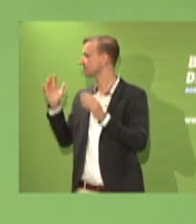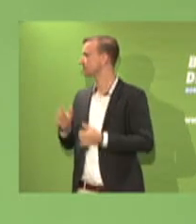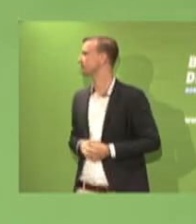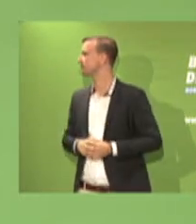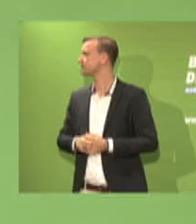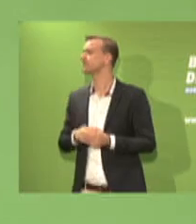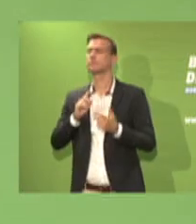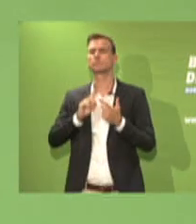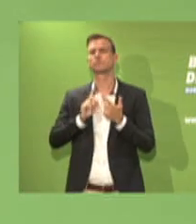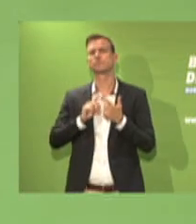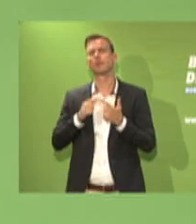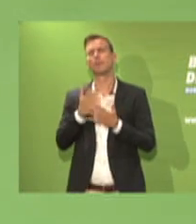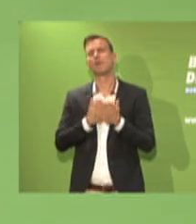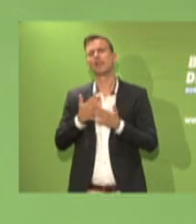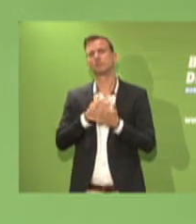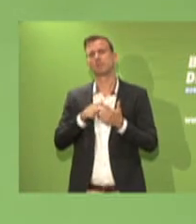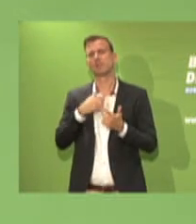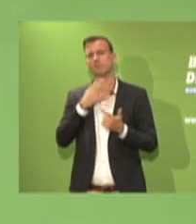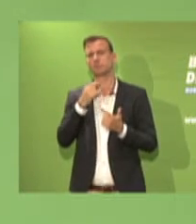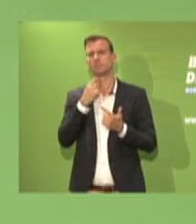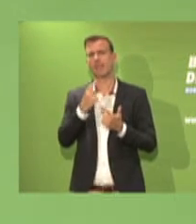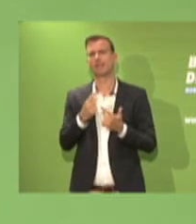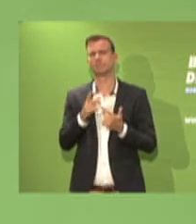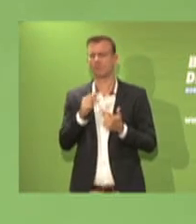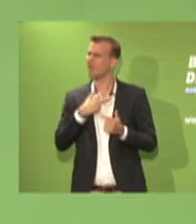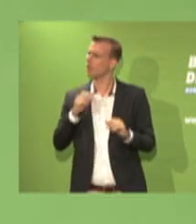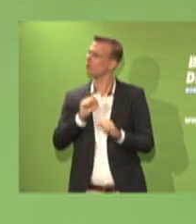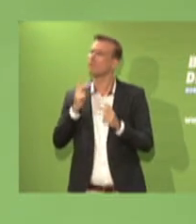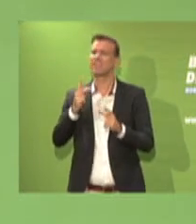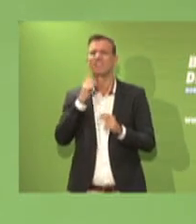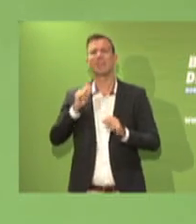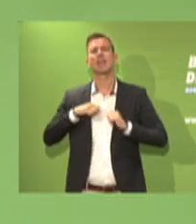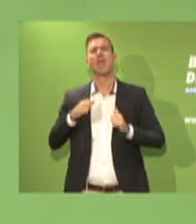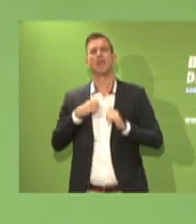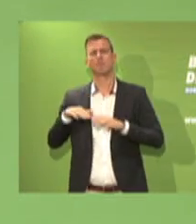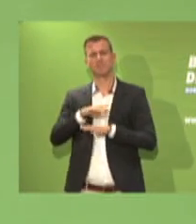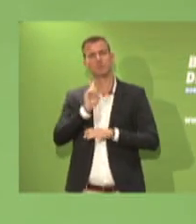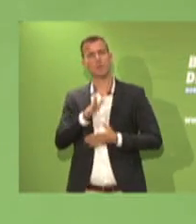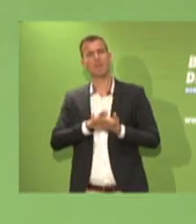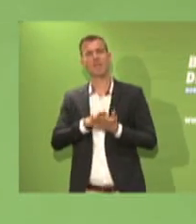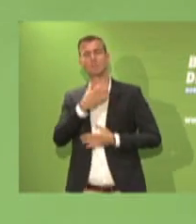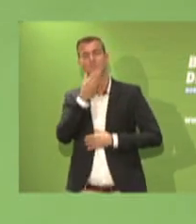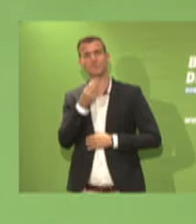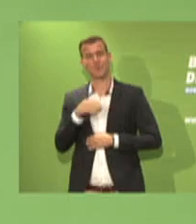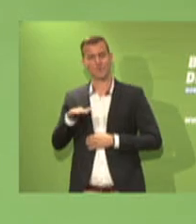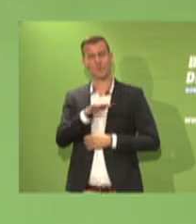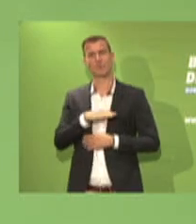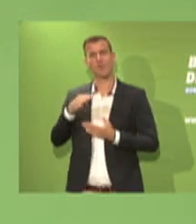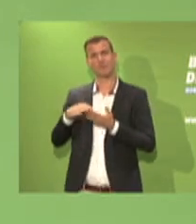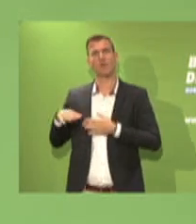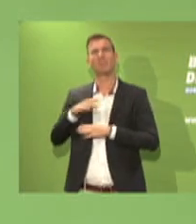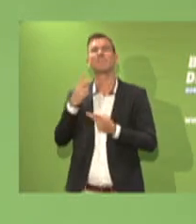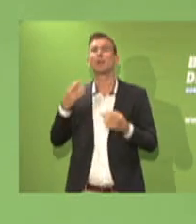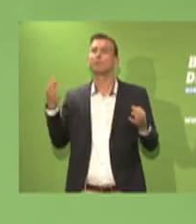Das zweite Beispiel, was ich nennen möchte, und das ist, glaube ich, elementar, wenn Leben auf dem Land attraktiv bleiben soll, ist, dass es eben vor Ort natürlich eine gute